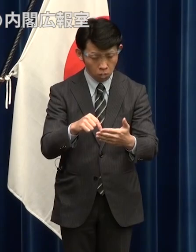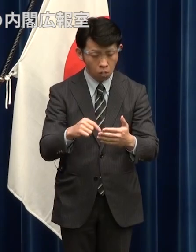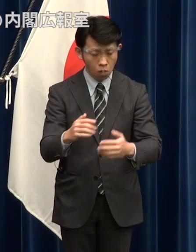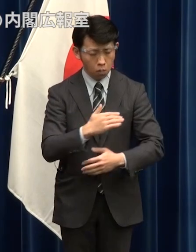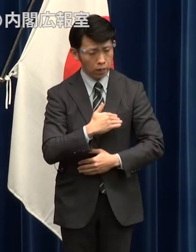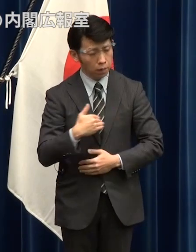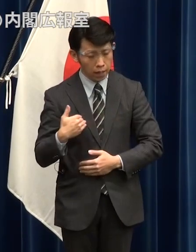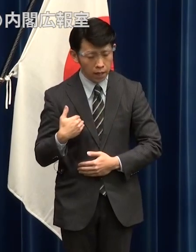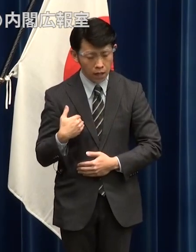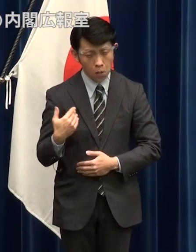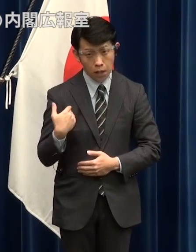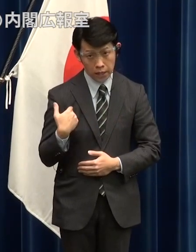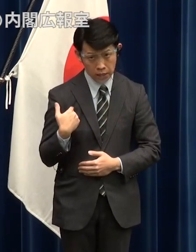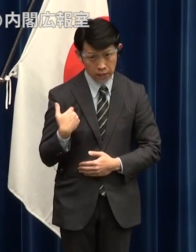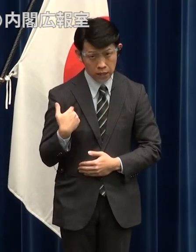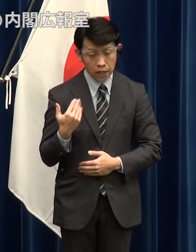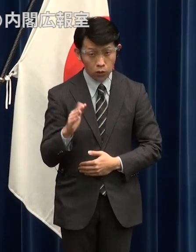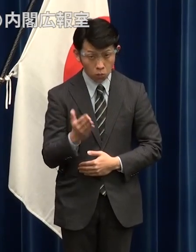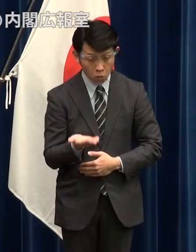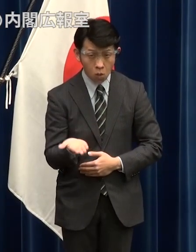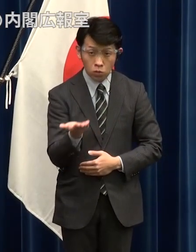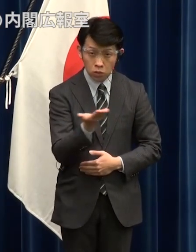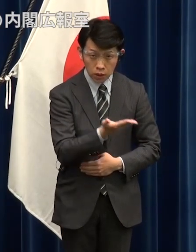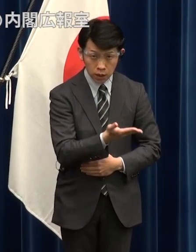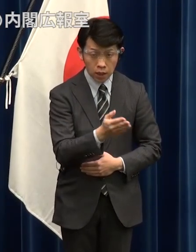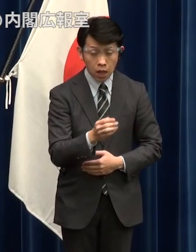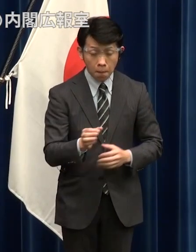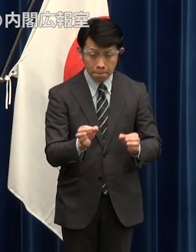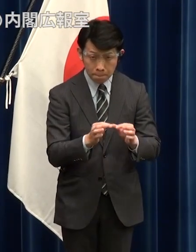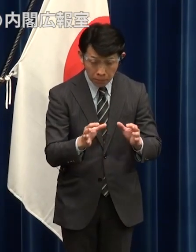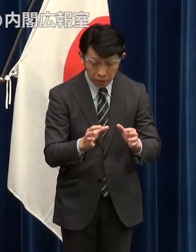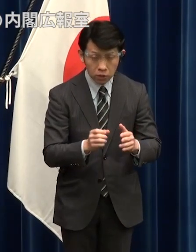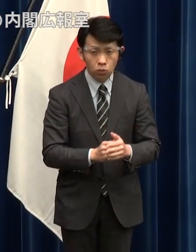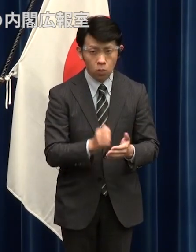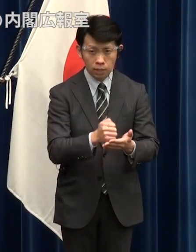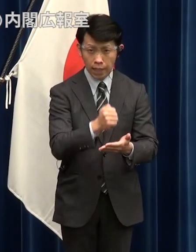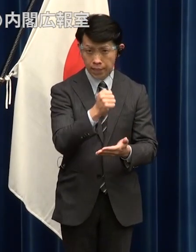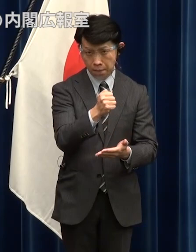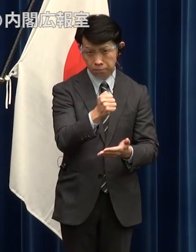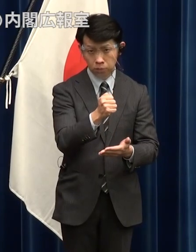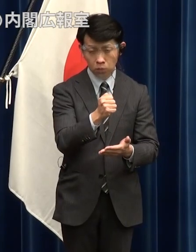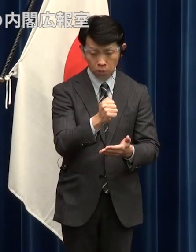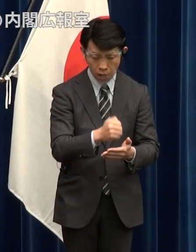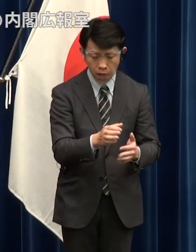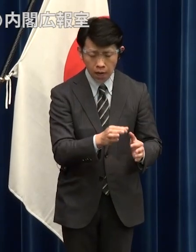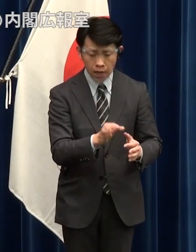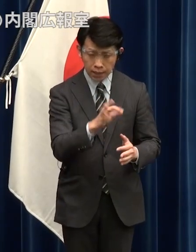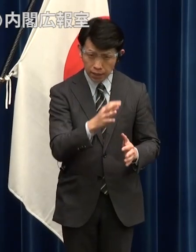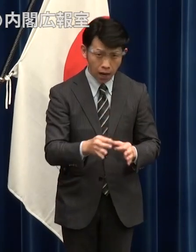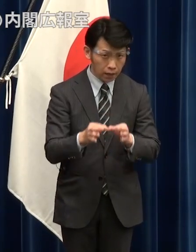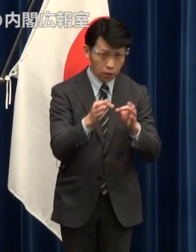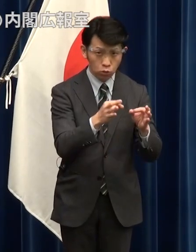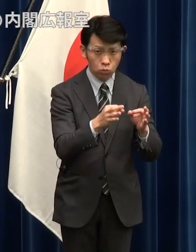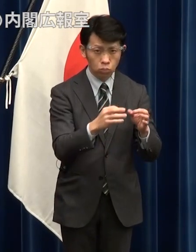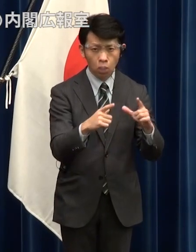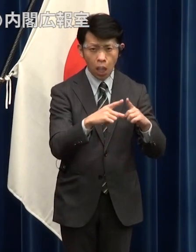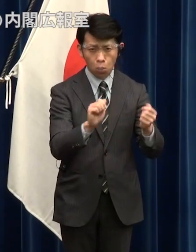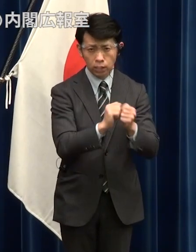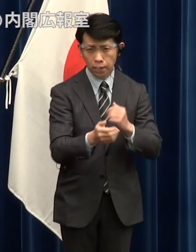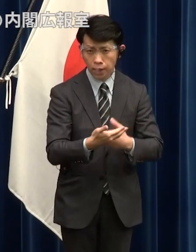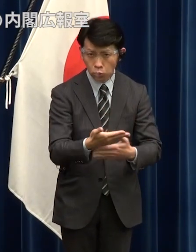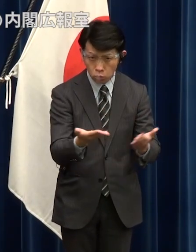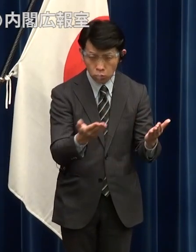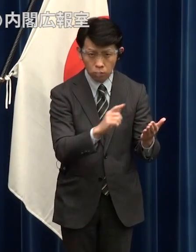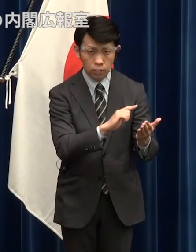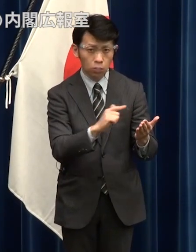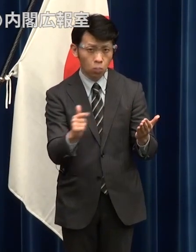ないうちに、なぜか財源論、それから増税だの国債だのいろんなその予算の話、そっちの方